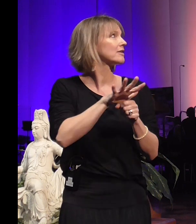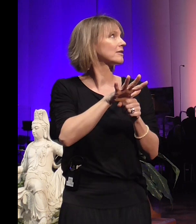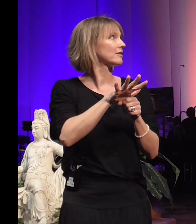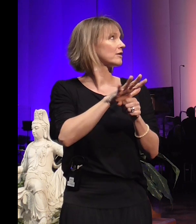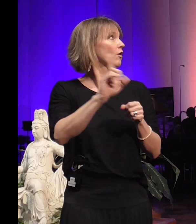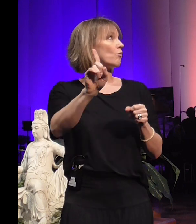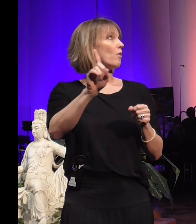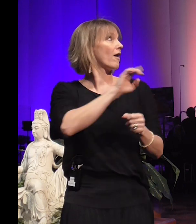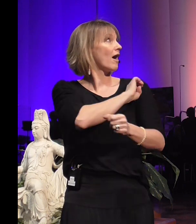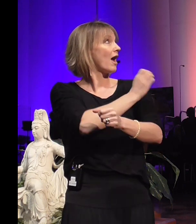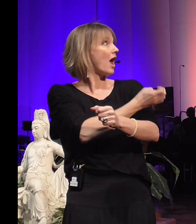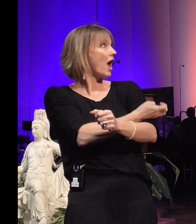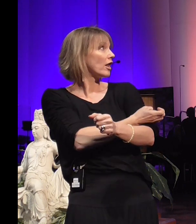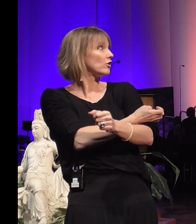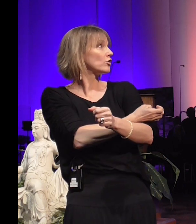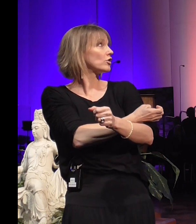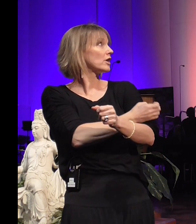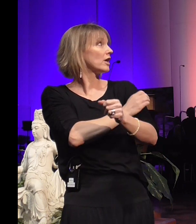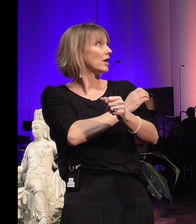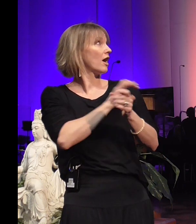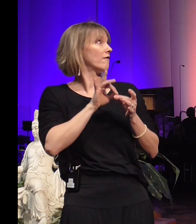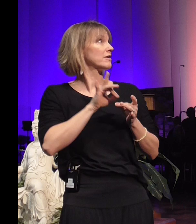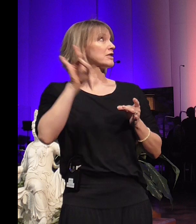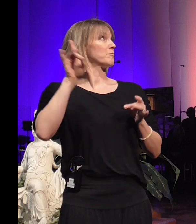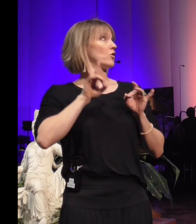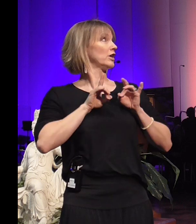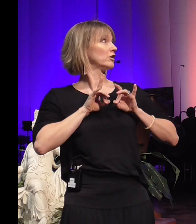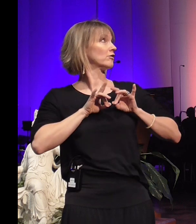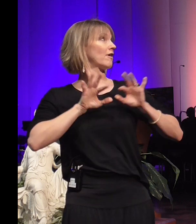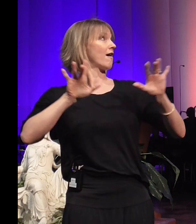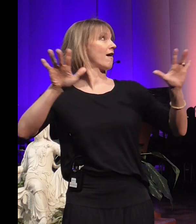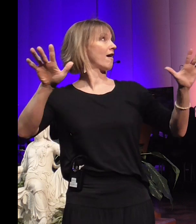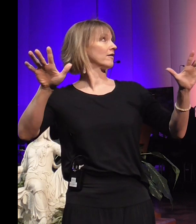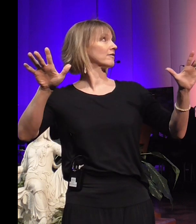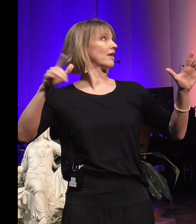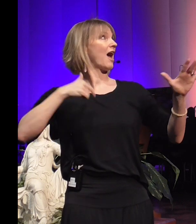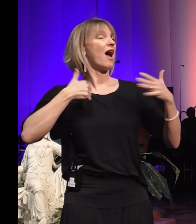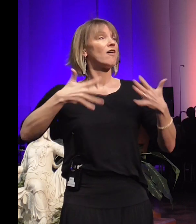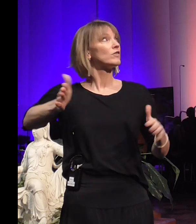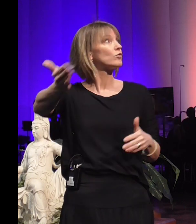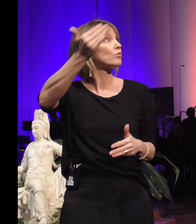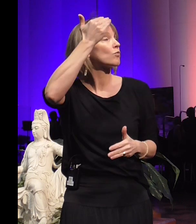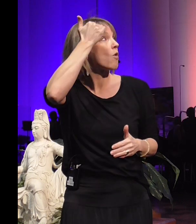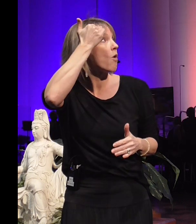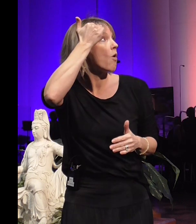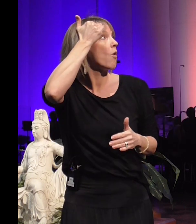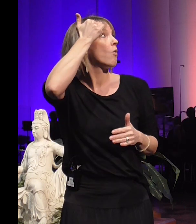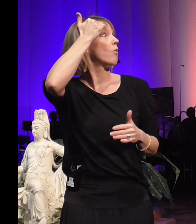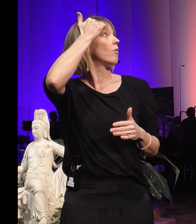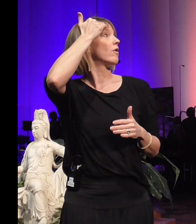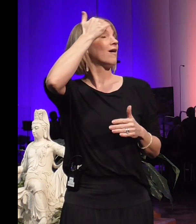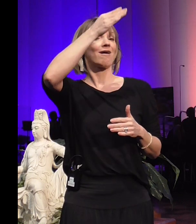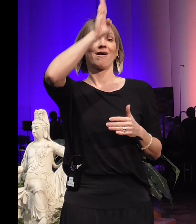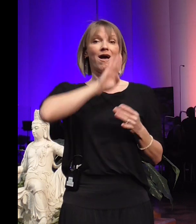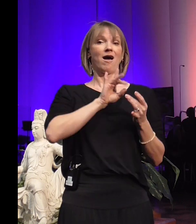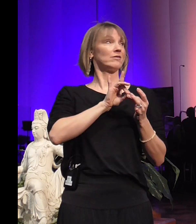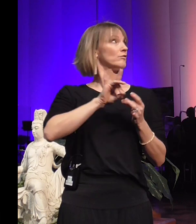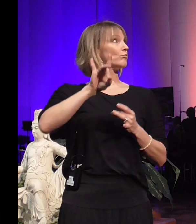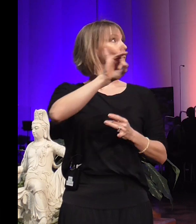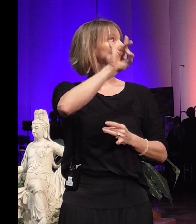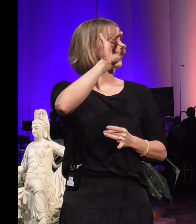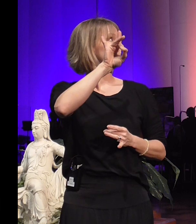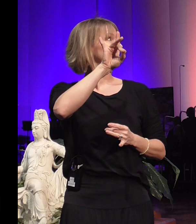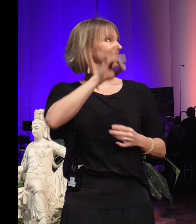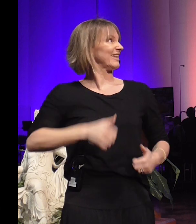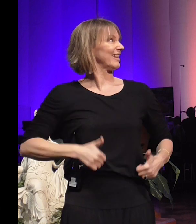сяє енергія Духа. І я знаю, що присутність Бога живе